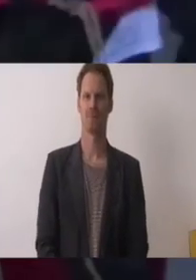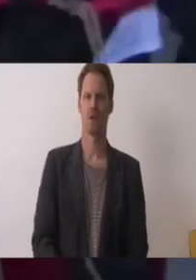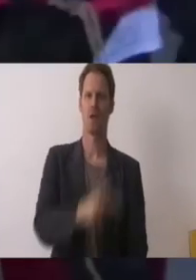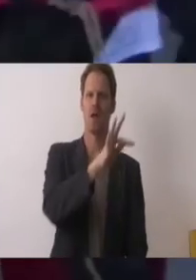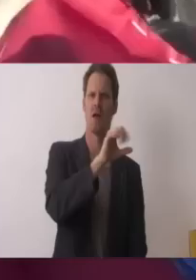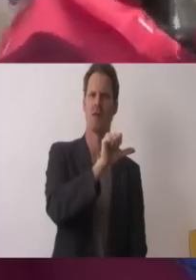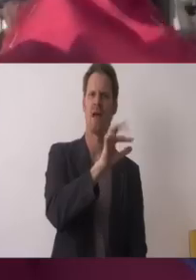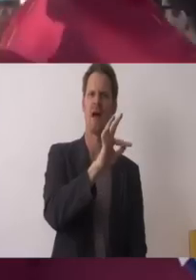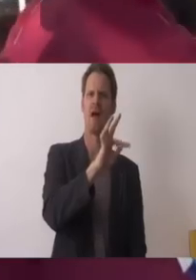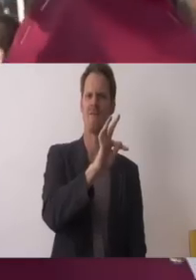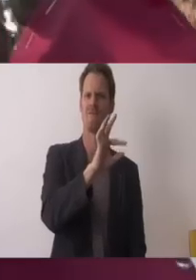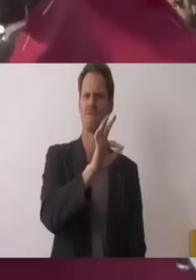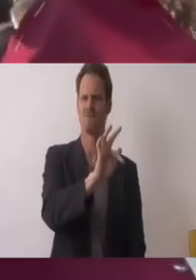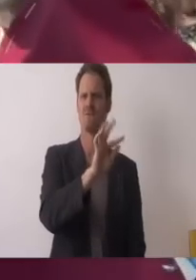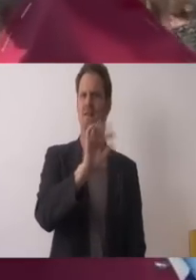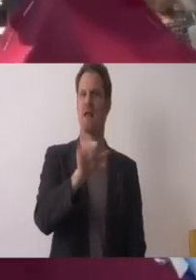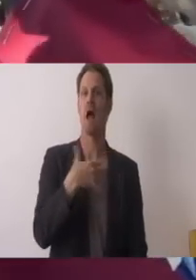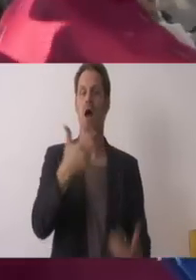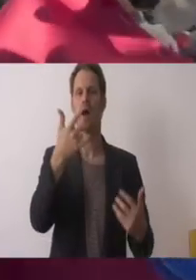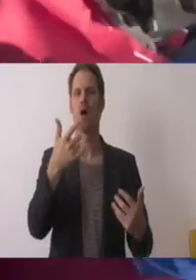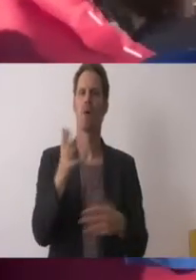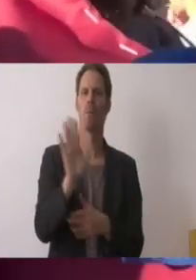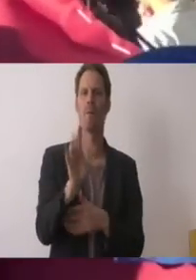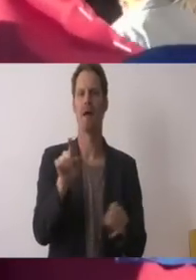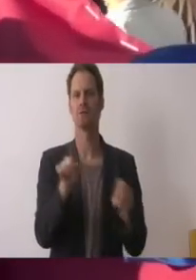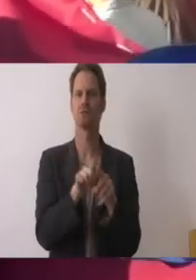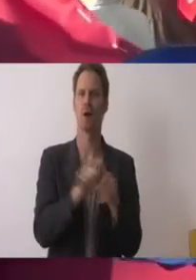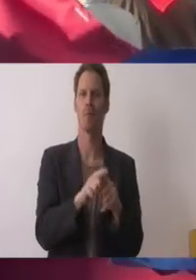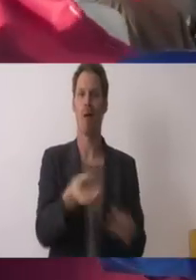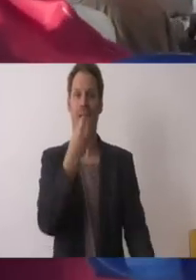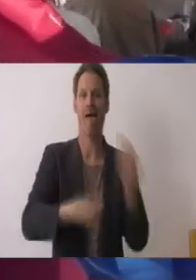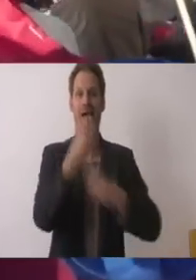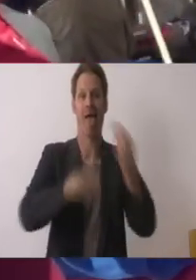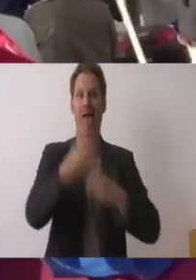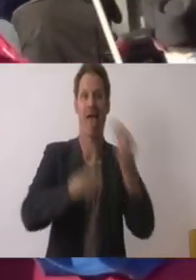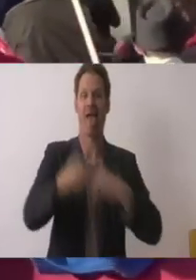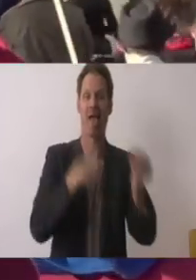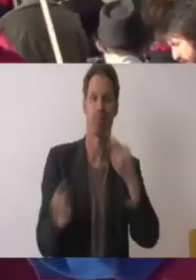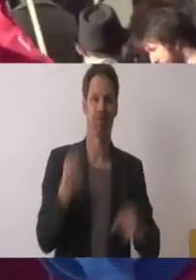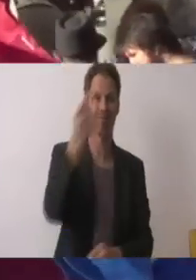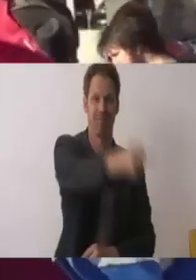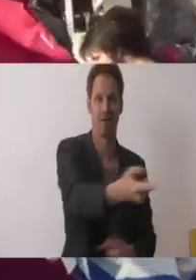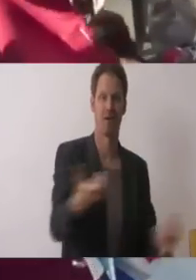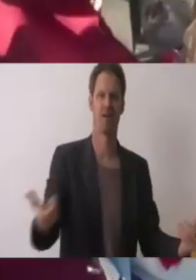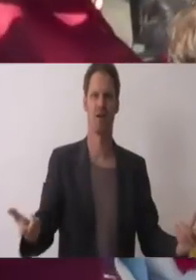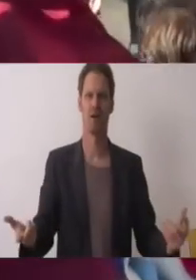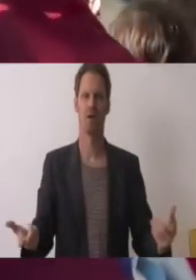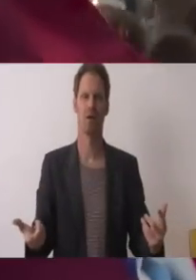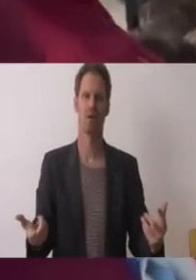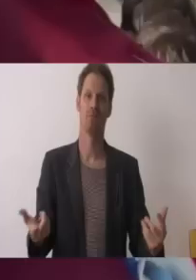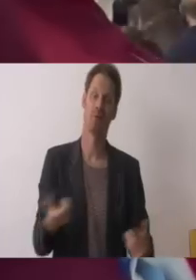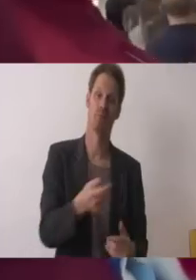eux. Le TAFTA, c'est la promesse d'un repas sans faim. Mais pas pour